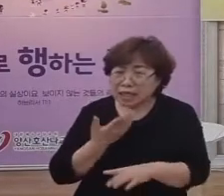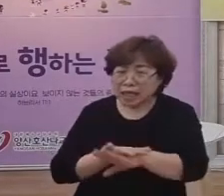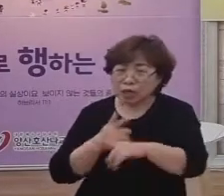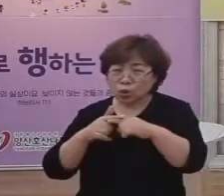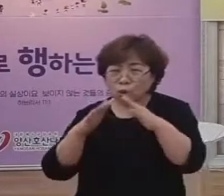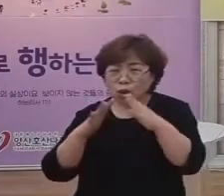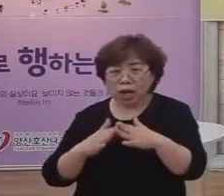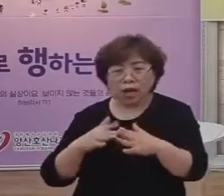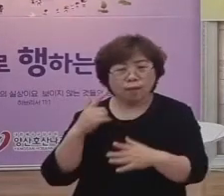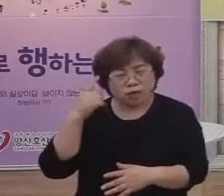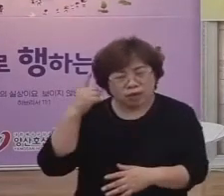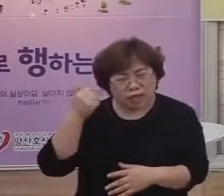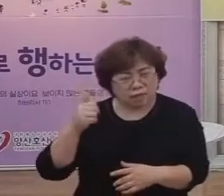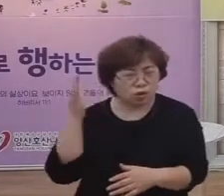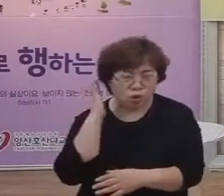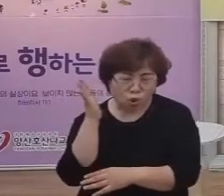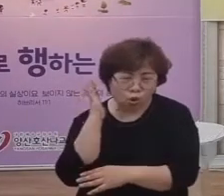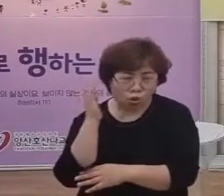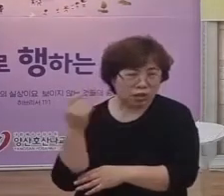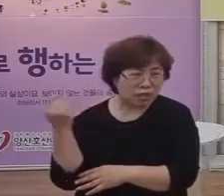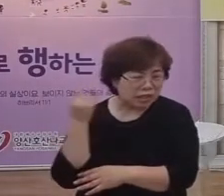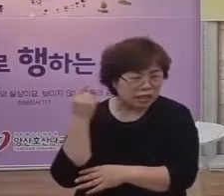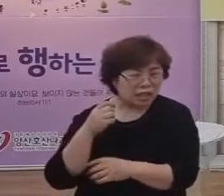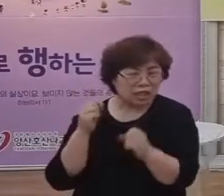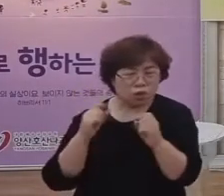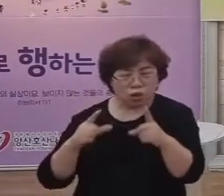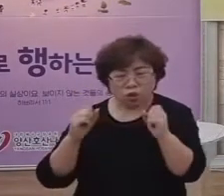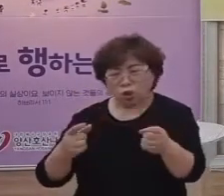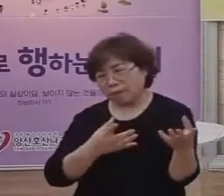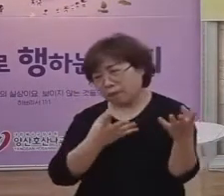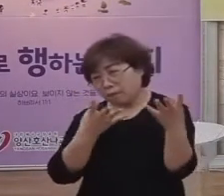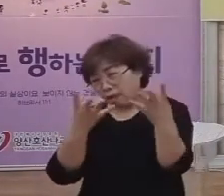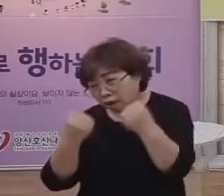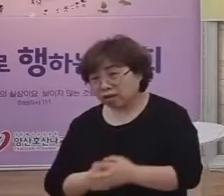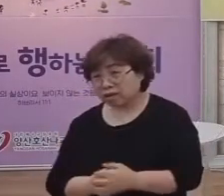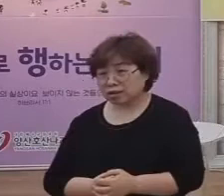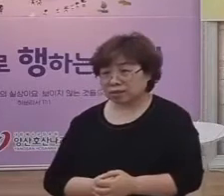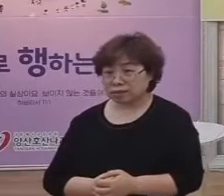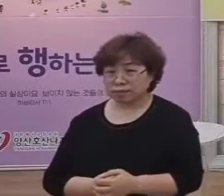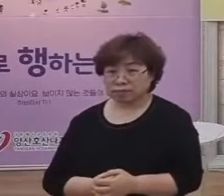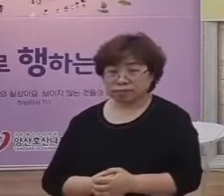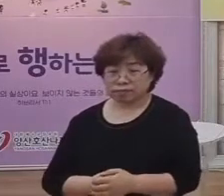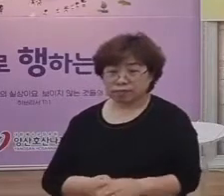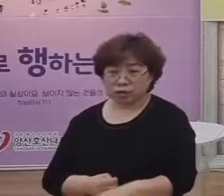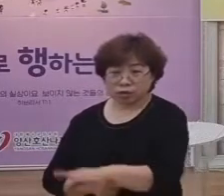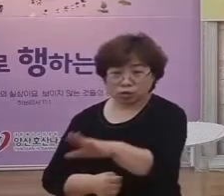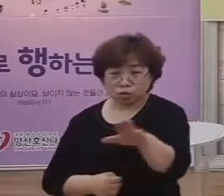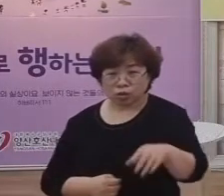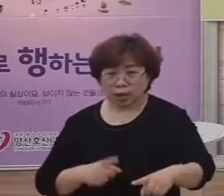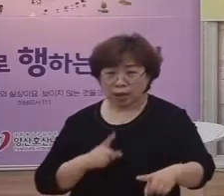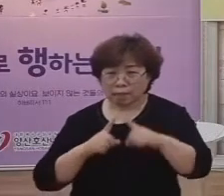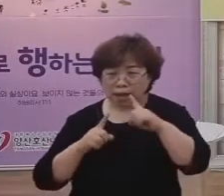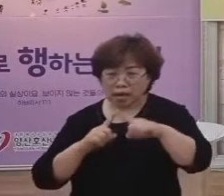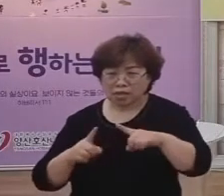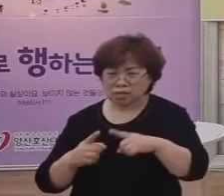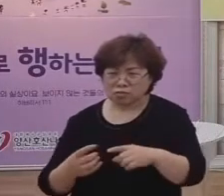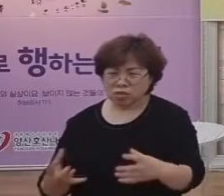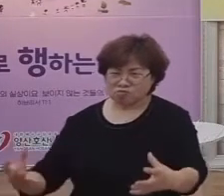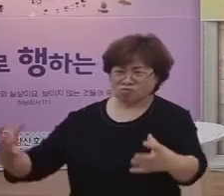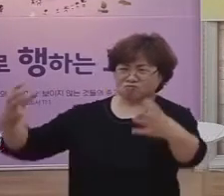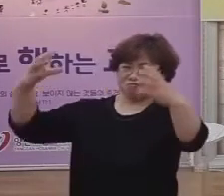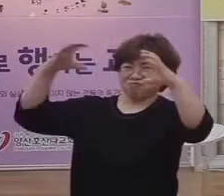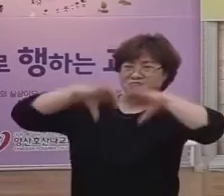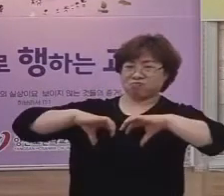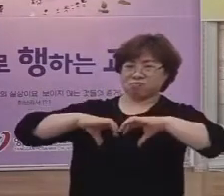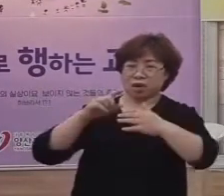목사님이지만 설교를 끊임없이 들을 수가 있지 않습니까? 그렇죠? 우리는 지금 말씀의 홍수 속에서 우리 살고 있는